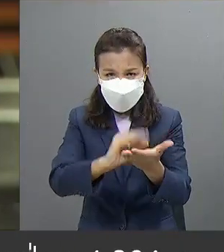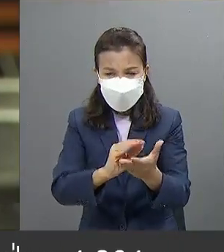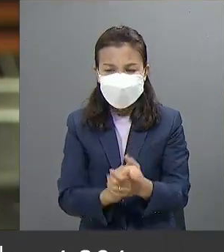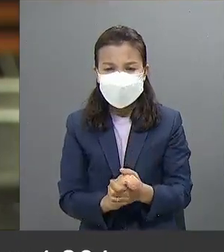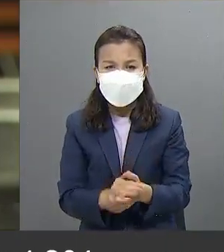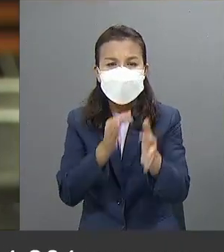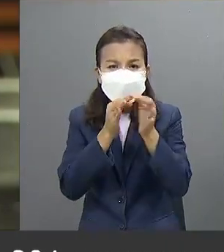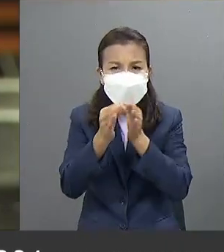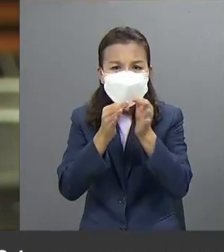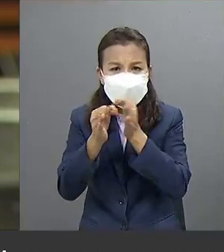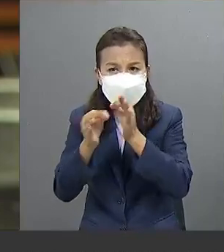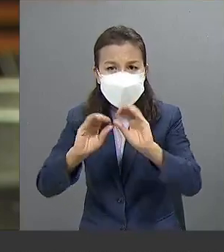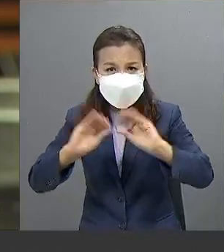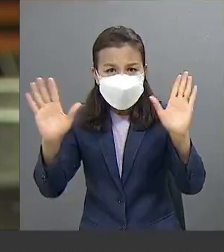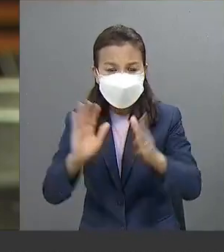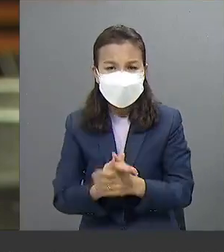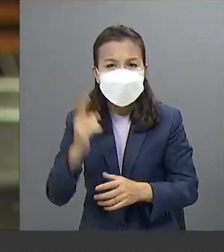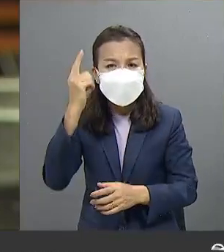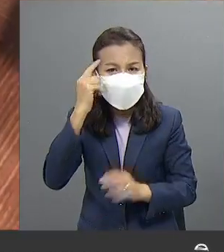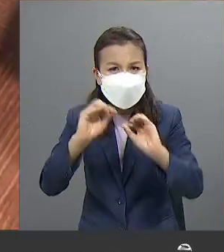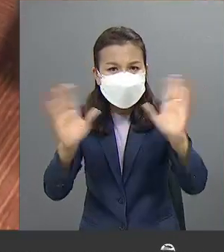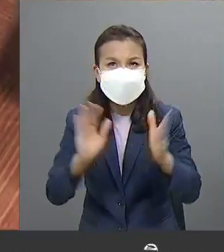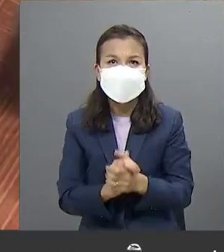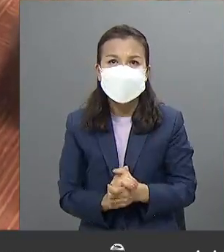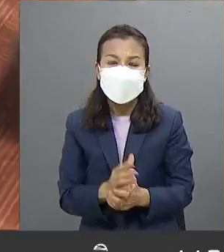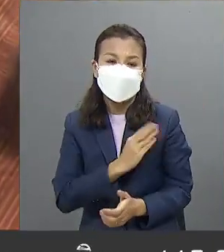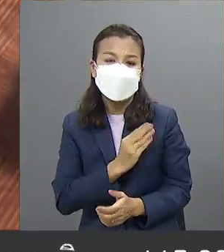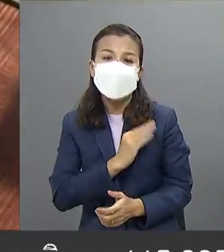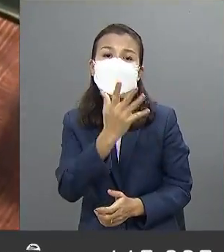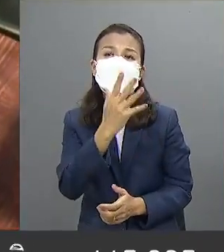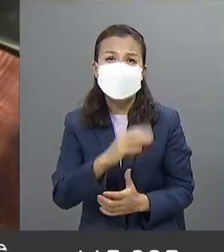ว่าค่อนรู้เขาค่ะเค้าจะไม่ไม่กลัว